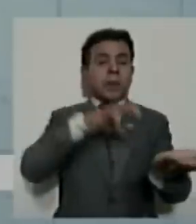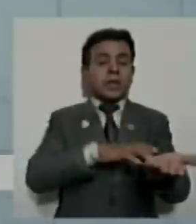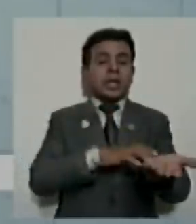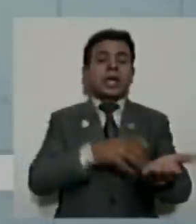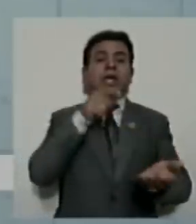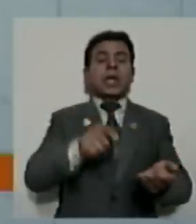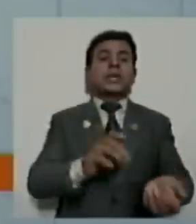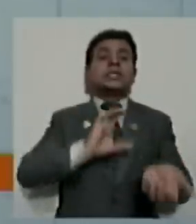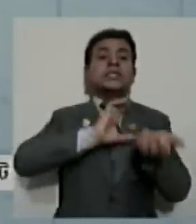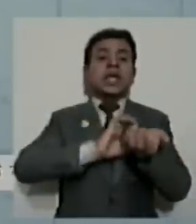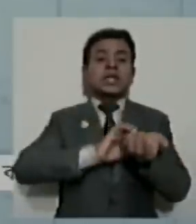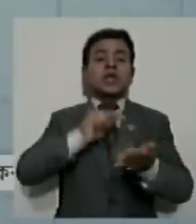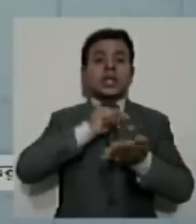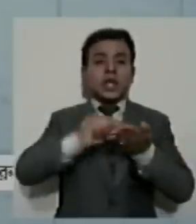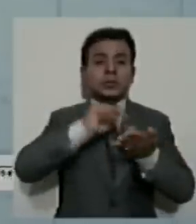মধ্যে থাকলেও